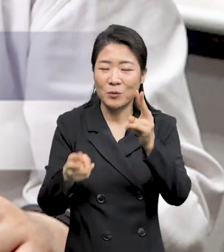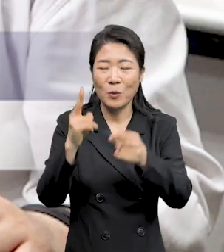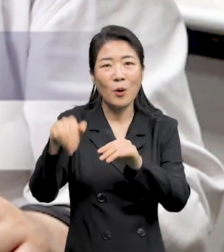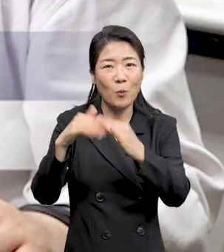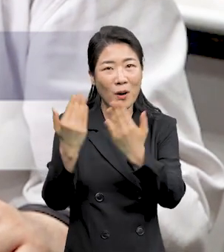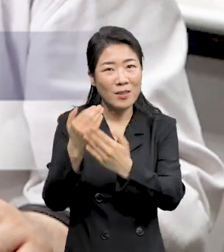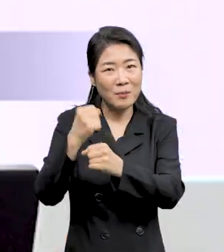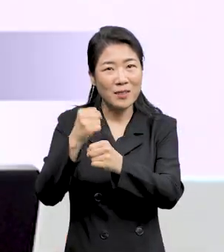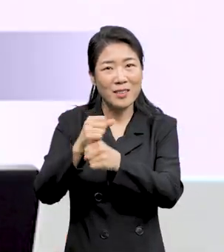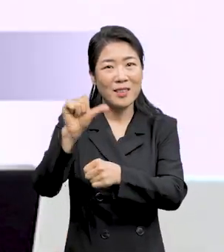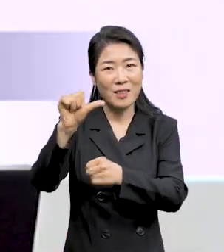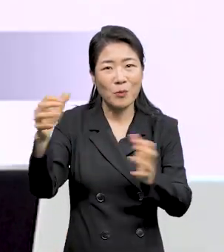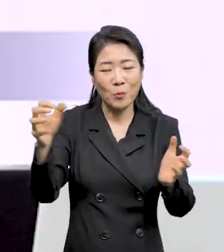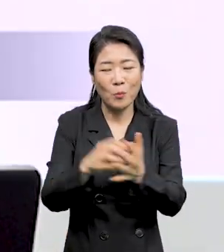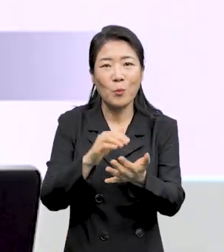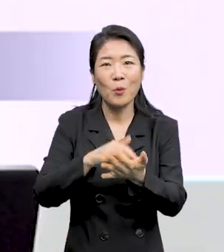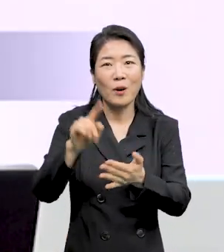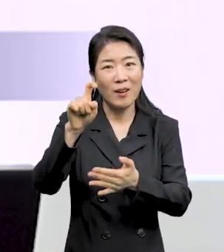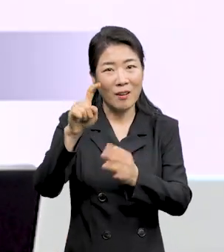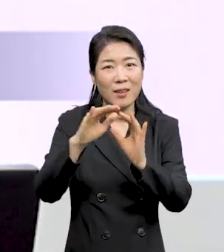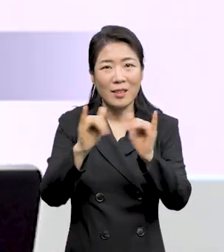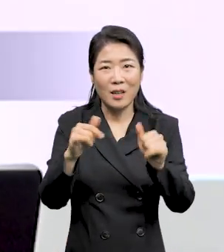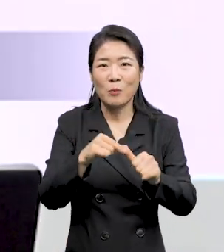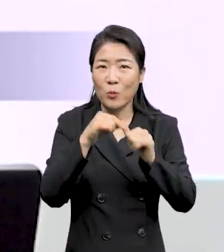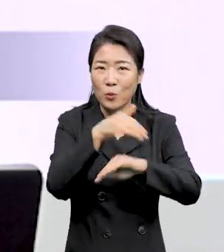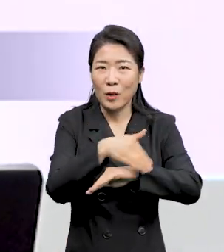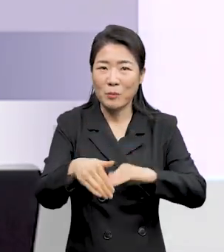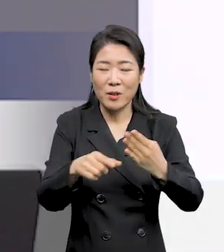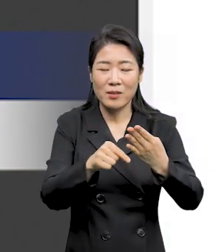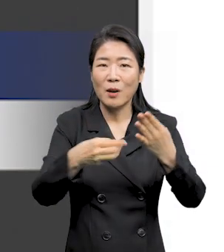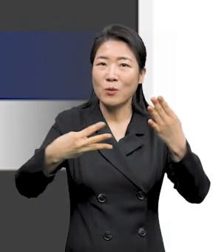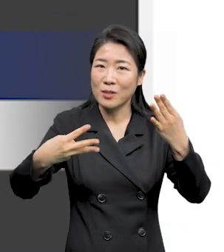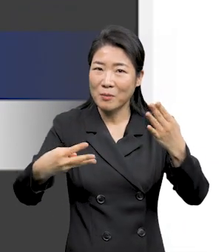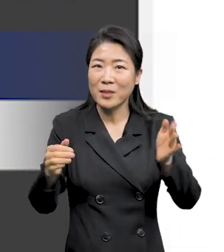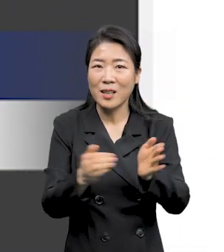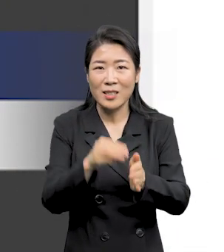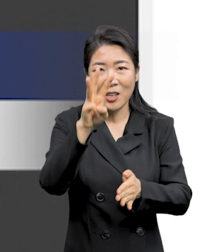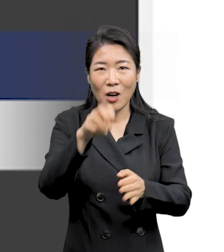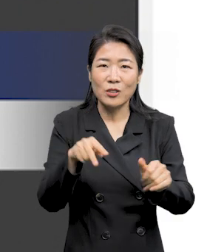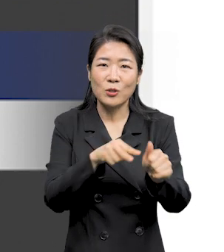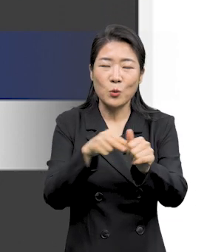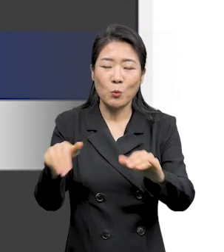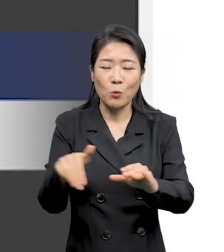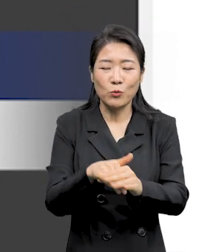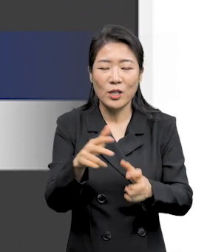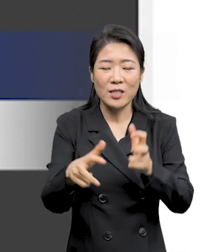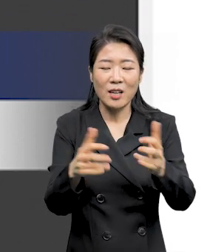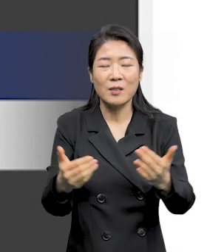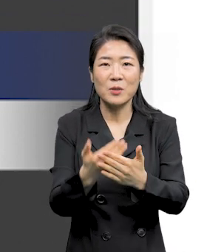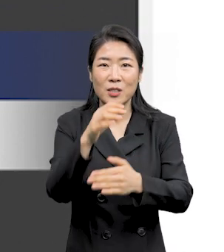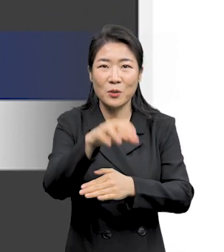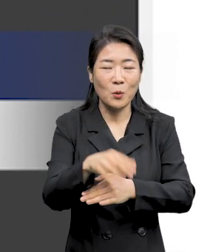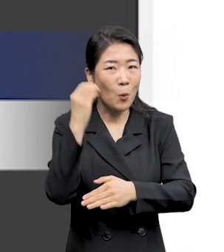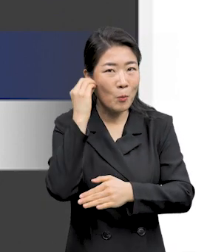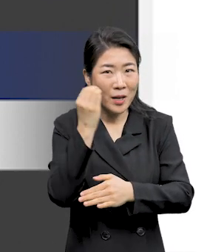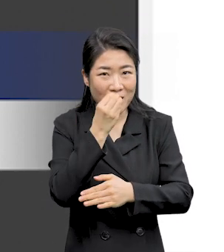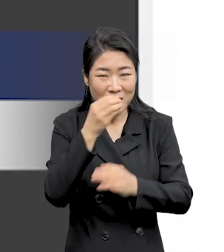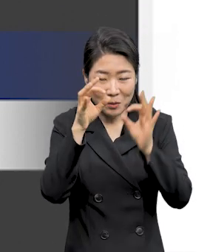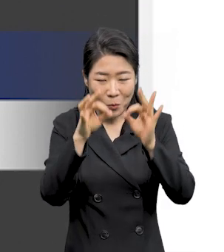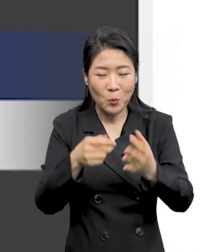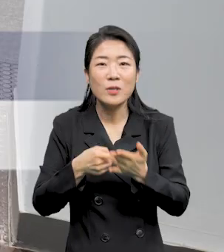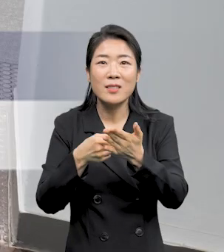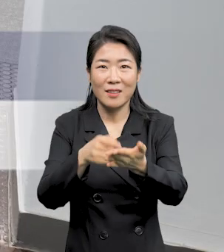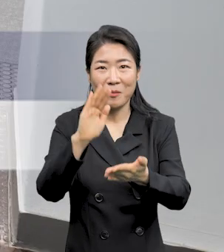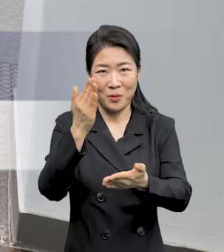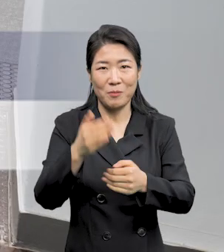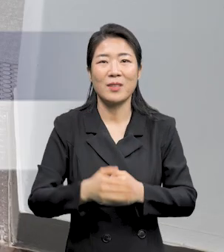총 11명을 선발할 예정이며 4월 3일까지 광주 정보문화 산업 진흥원 홈페이지를 에 신청하면